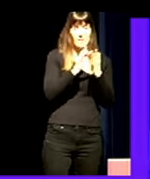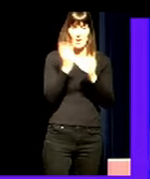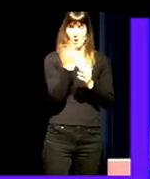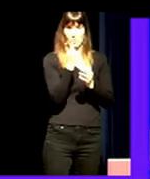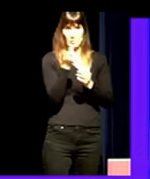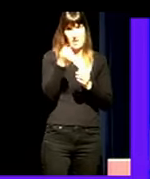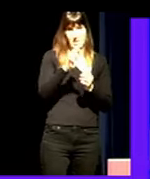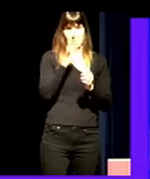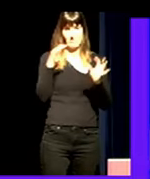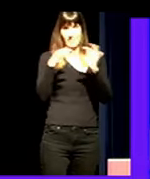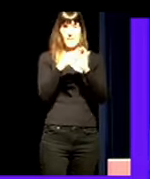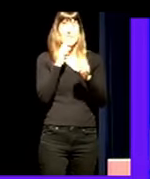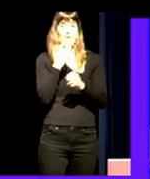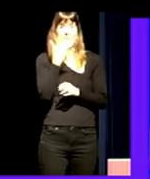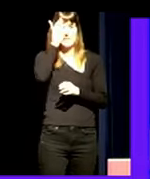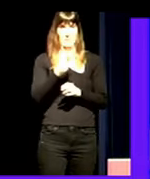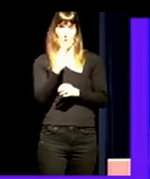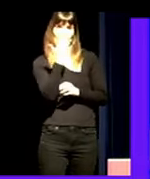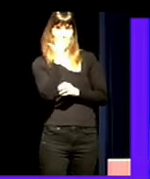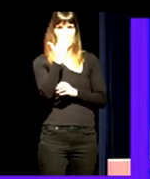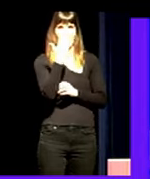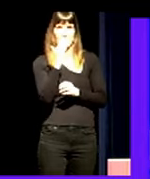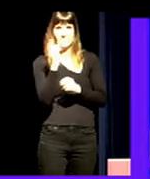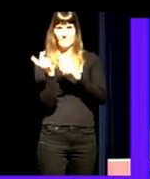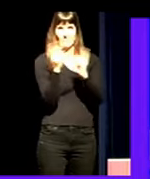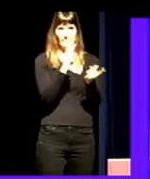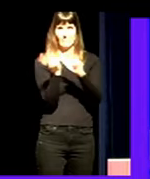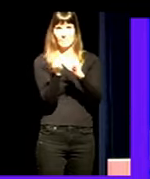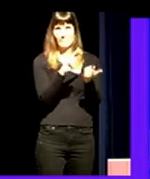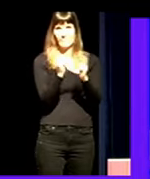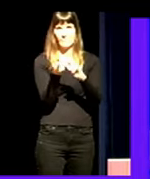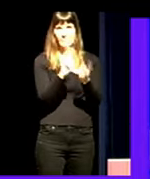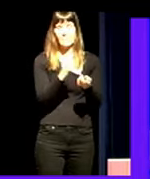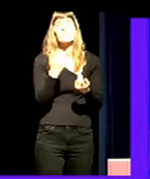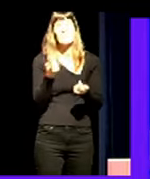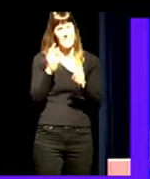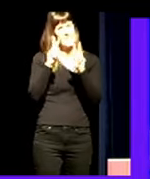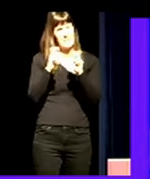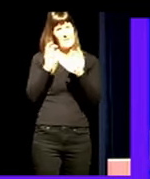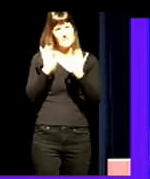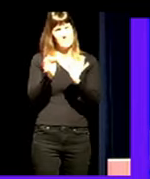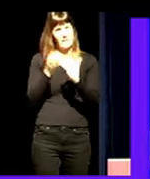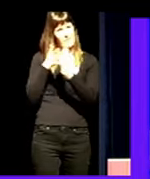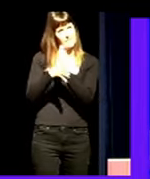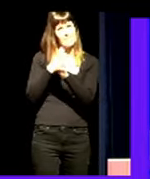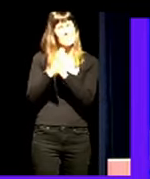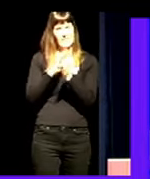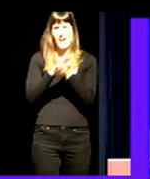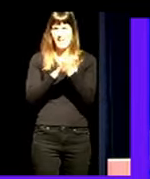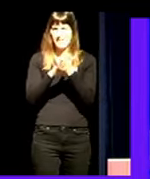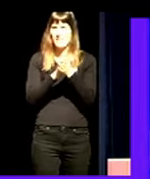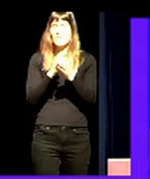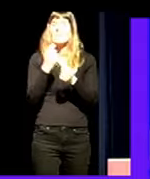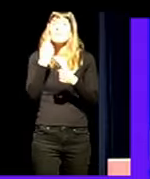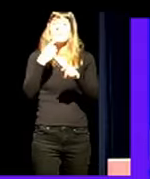gorein, non begiratzen gara. Claro, egia da, eta horrein epituko egingo ditugu, badau gauza bat, badau ez da, gauza